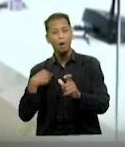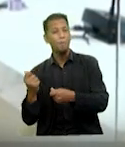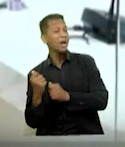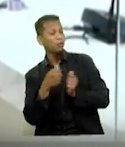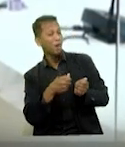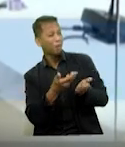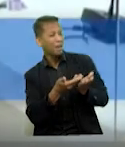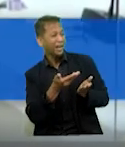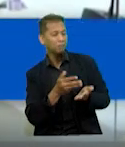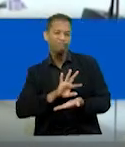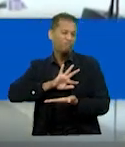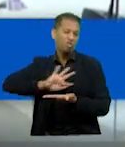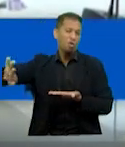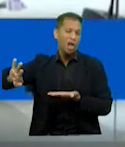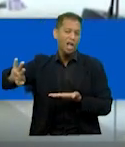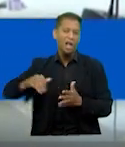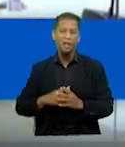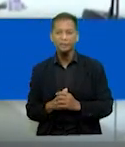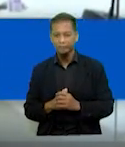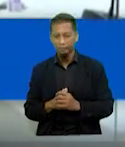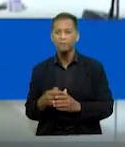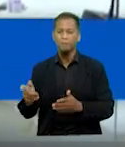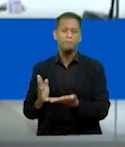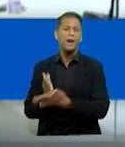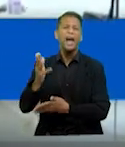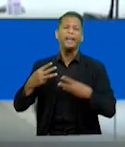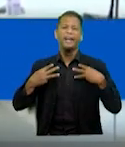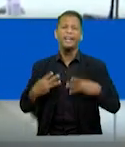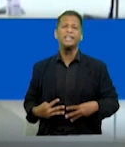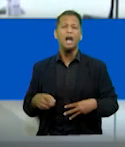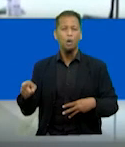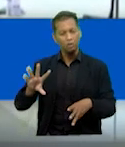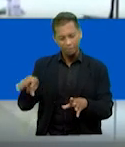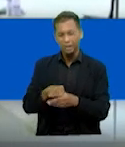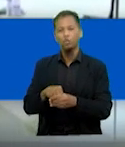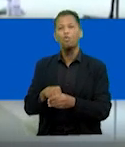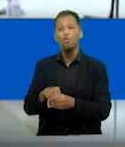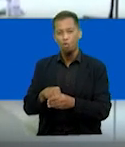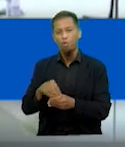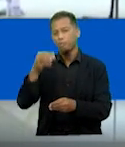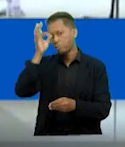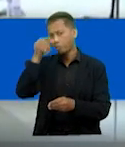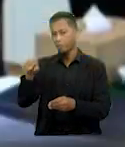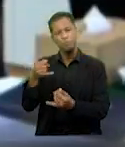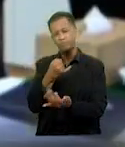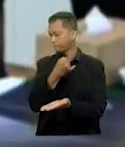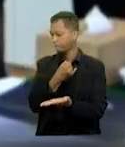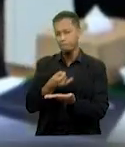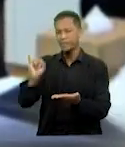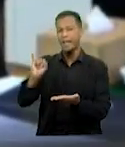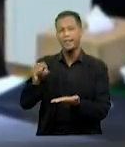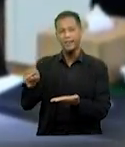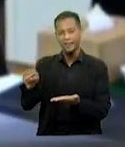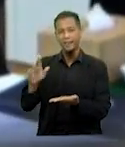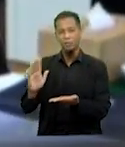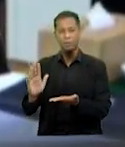dijatuhi sanksi etika serta sanksi administratif berupa pemberhentian tidak dengan hormat atau pemecatan sebagai anggota Polri. Putusan